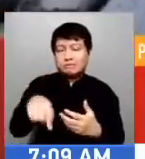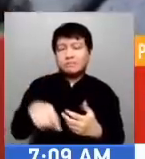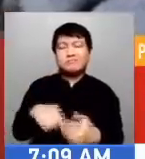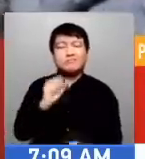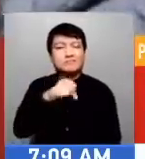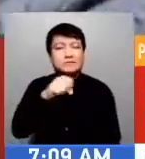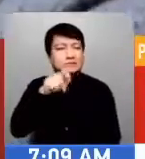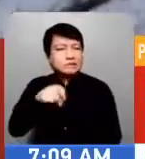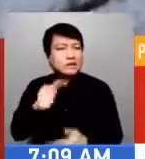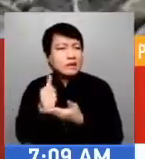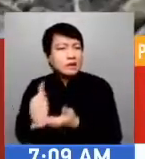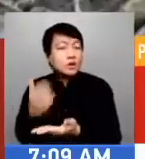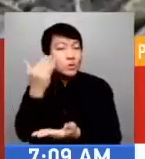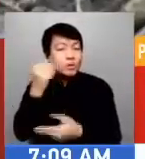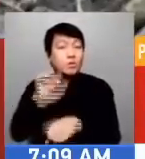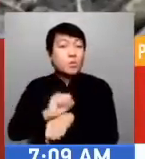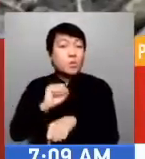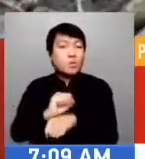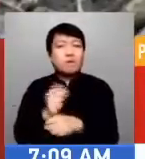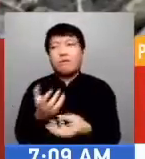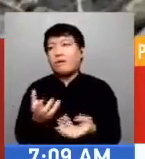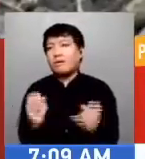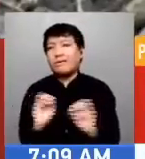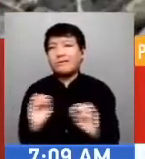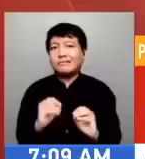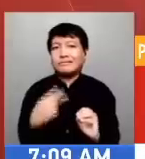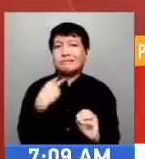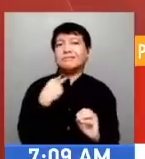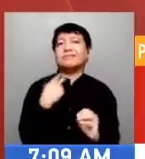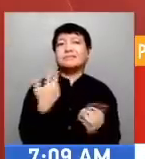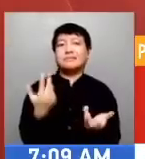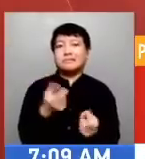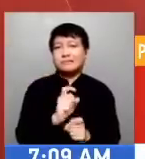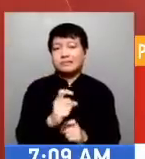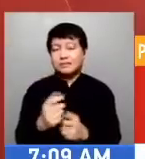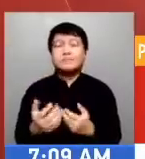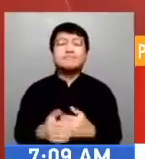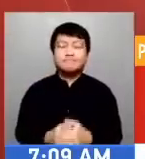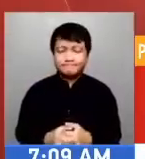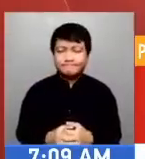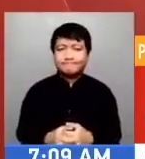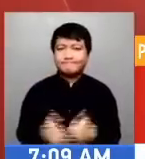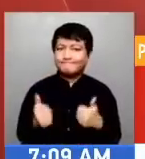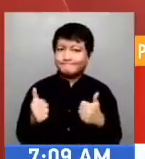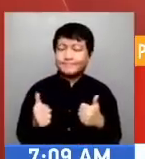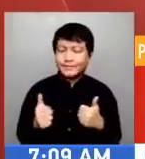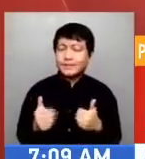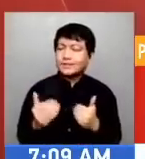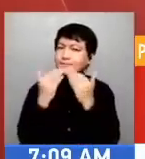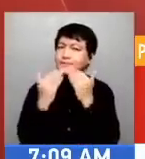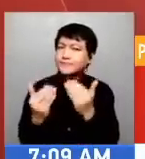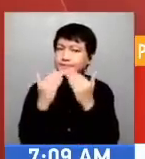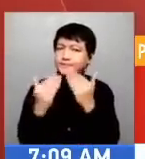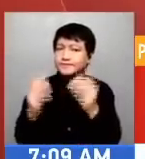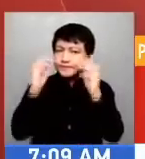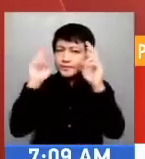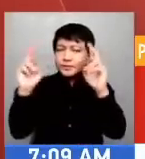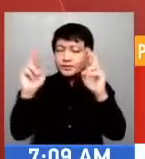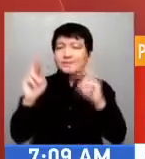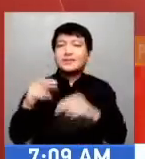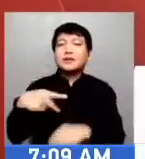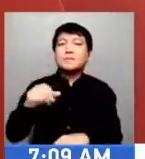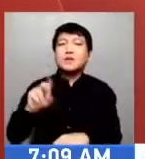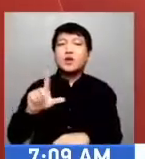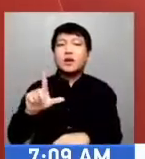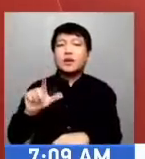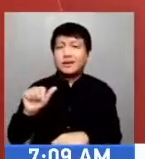silang hanap buhay, kundi yun lang talaga. Sige, makikibalita na lang po uli kami, Mayor. Maraming salamat po, Pola Mayor Jennifer Cruz.